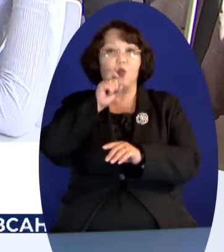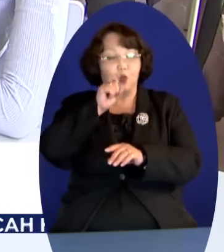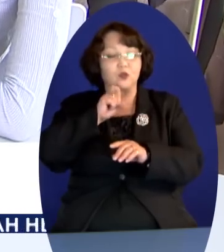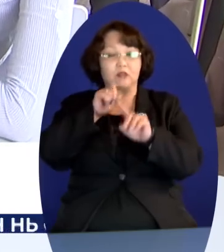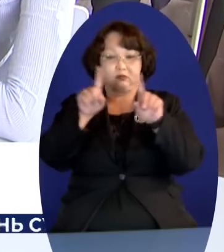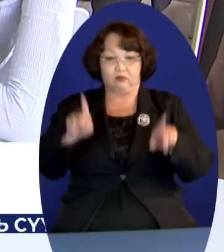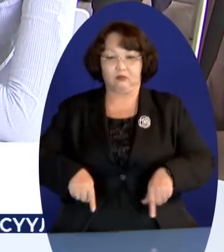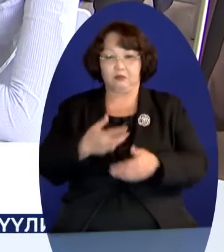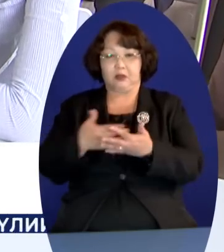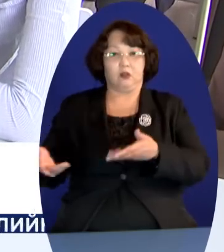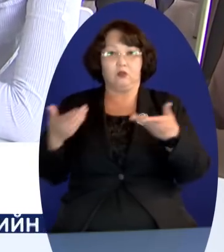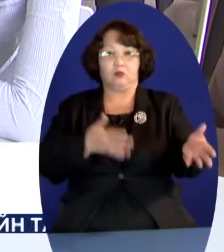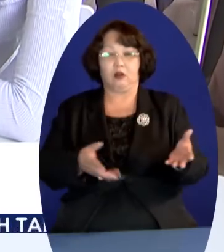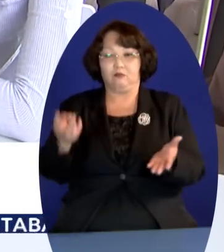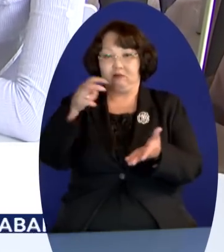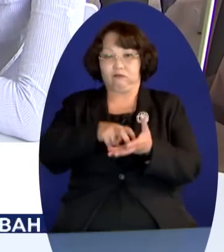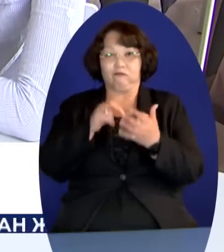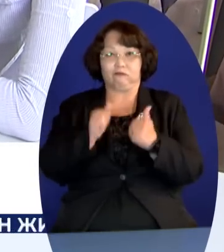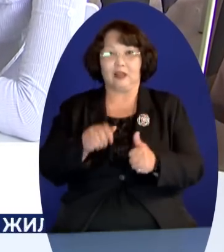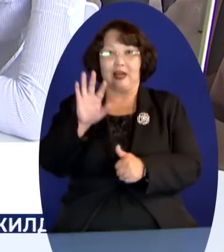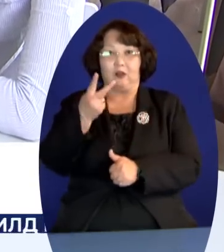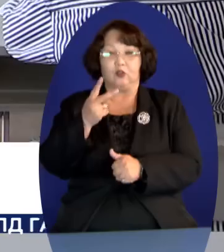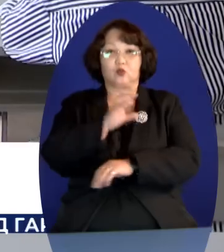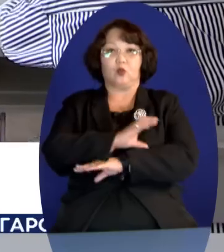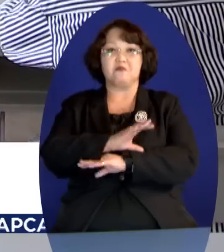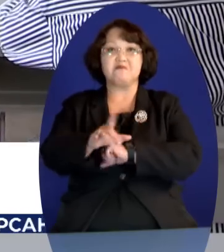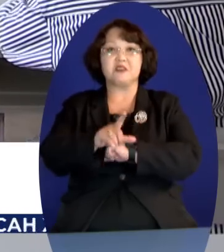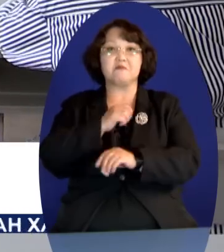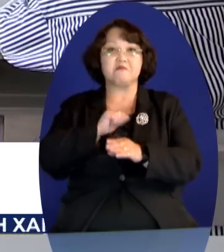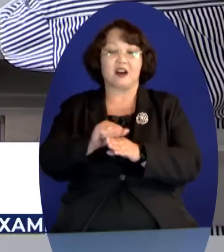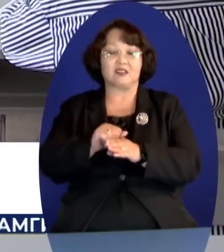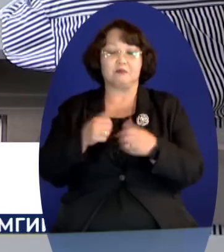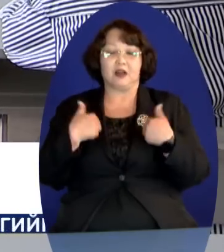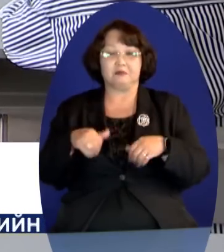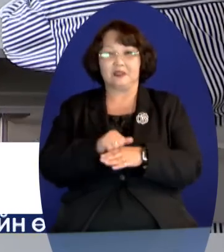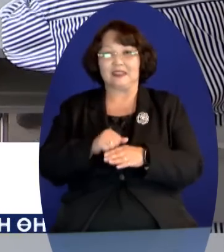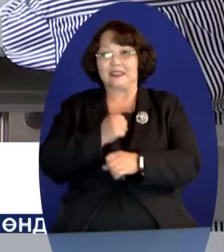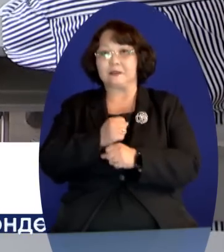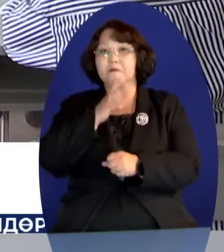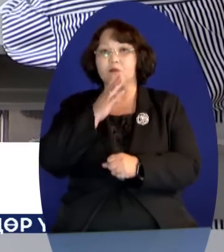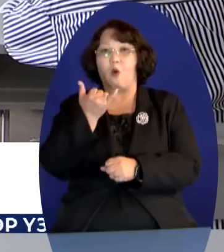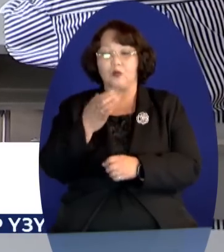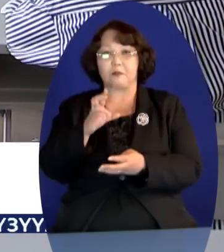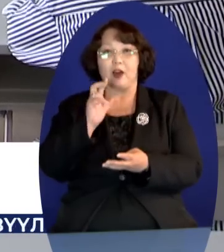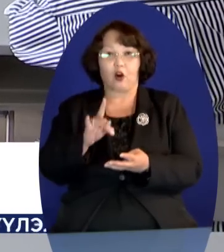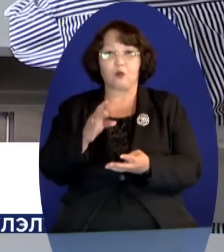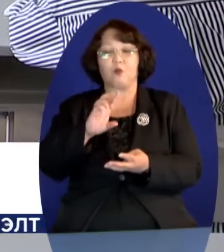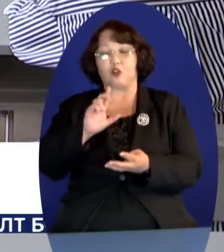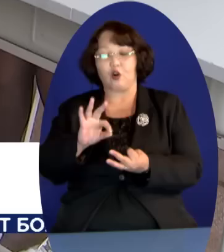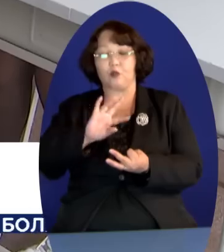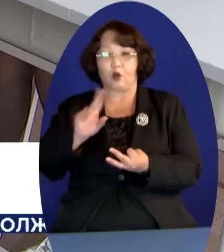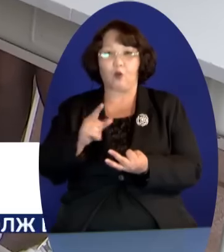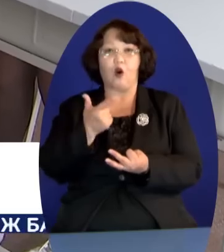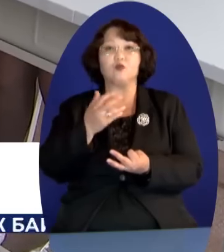сонгон шалгаруулалтын ерөнхий шаардлагыг хангасан за 12 сургуульд мэрэгжилтэн багш ажиллахаар болсон байна. Үүнд Овс, Баян Онгор, Булган, Өмнөгов,